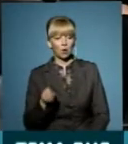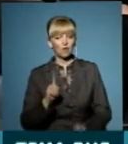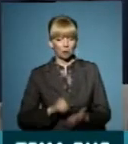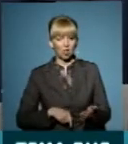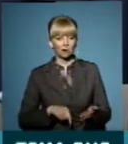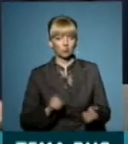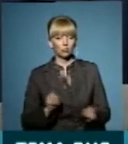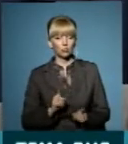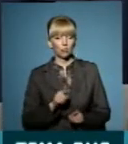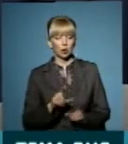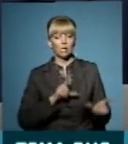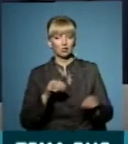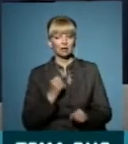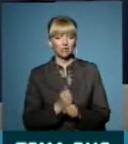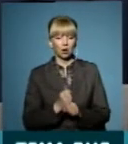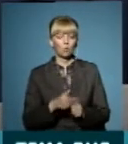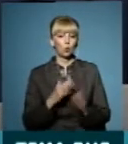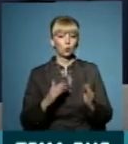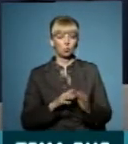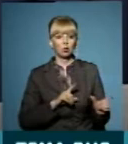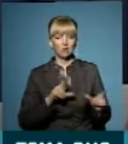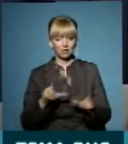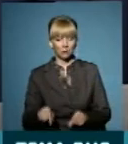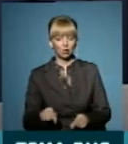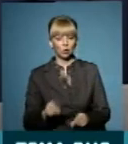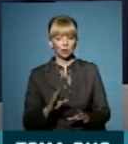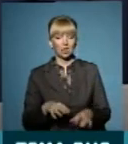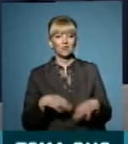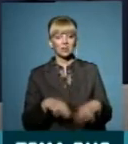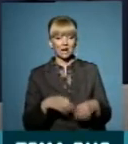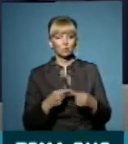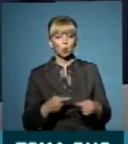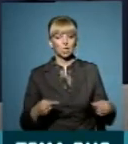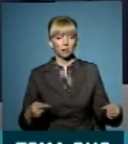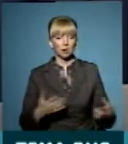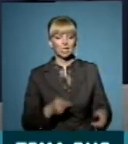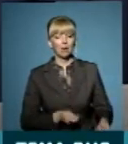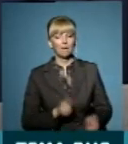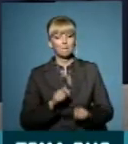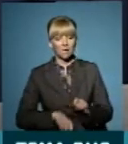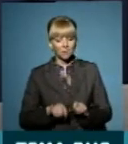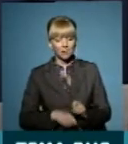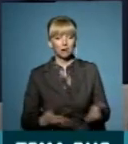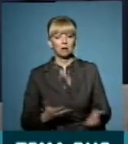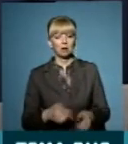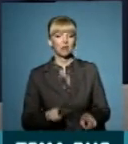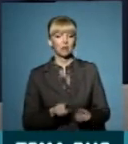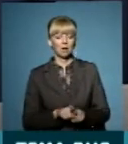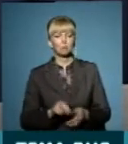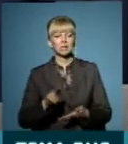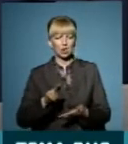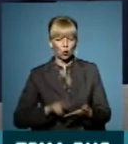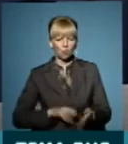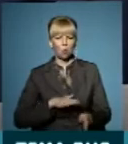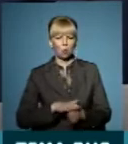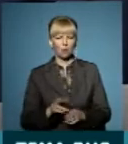вони їдуть чи на роботу, чи додому, їдуть в транспортному засобі, який перевірений, який, скажімо, сертифікований